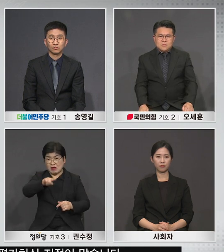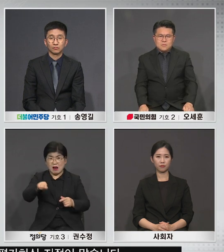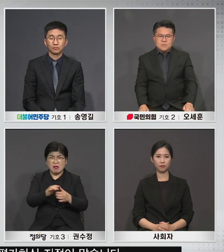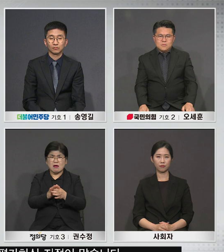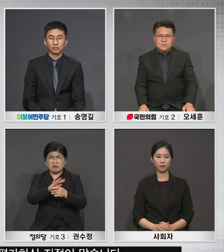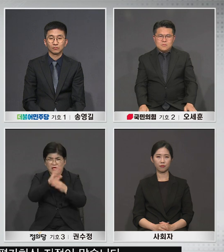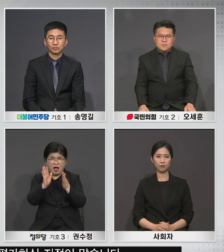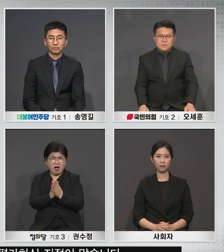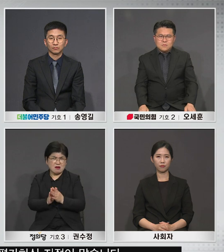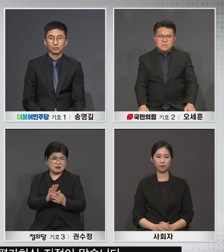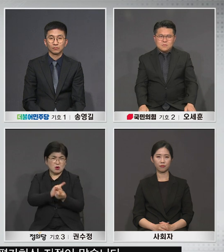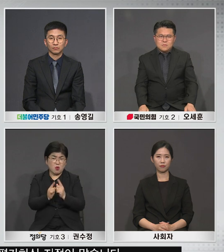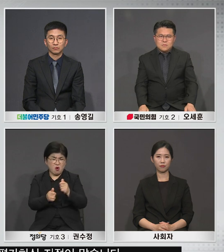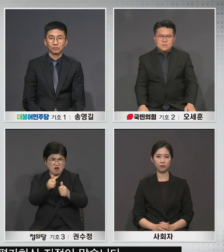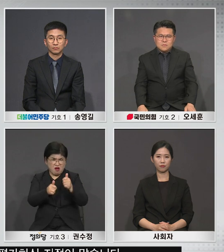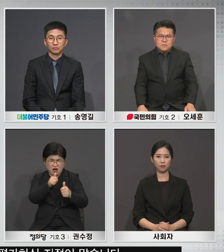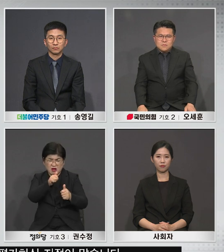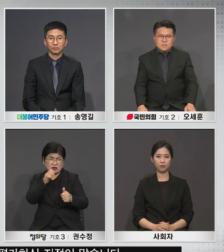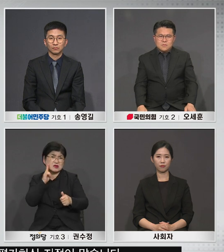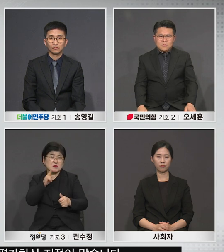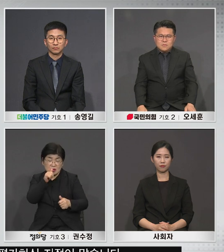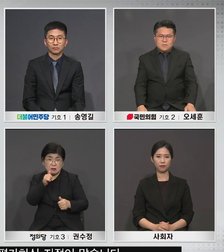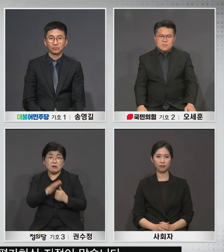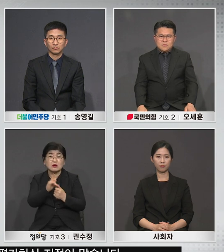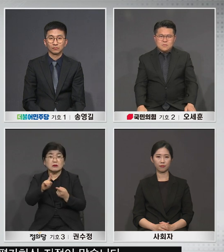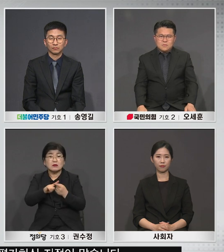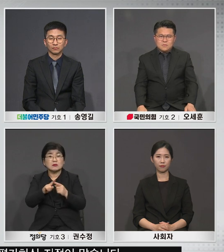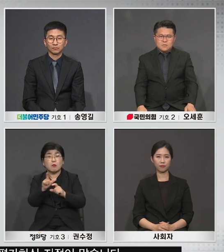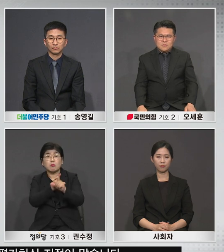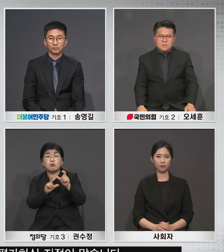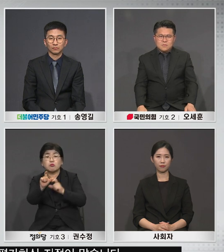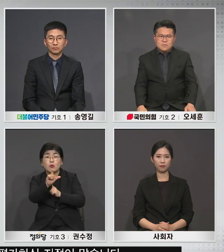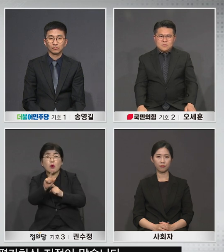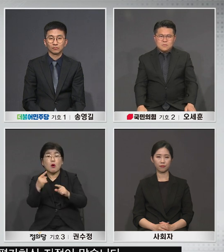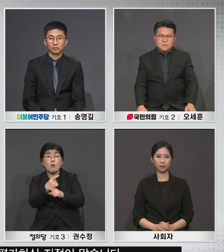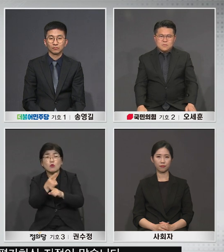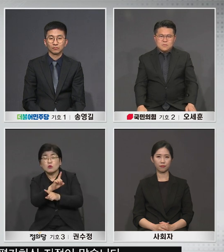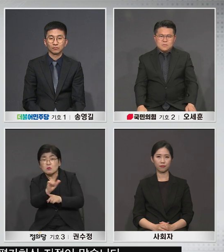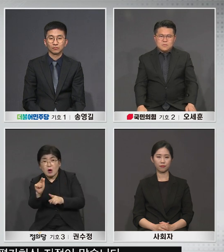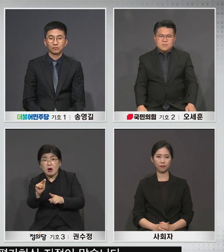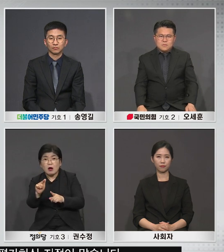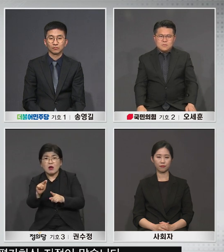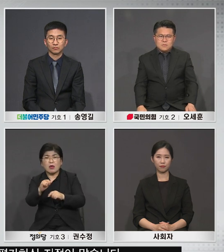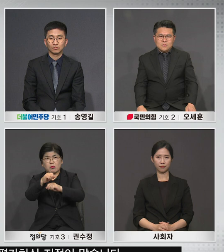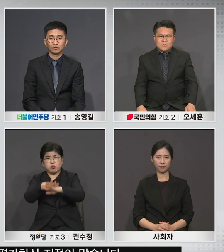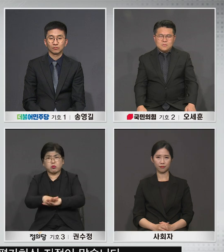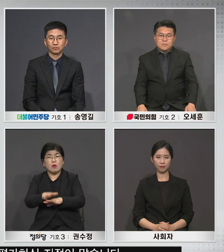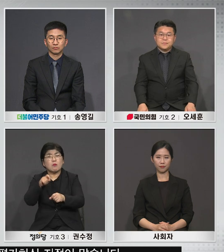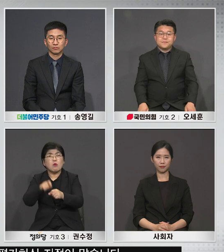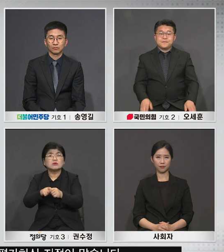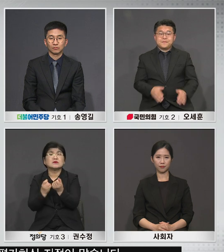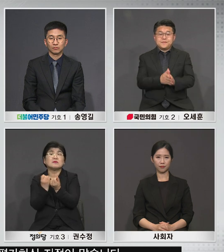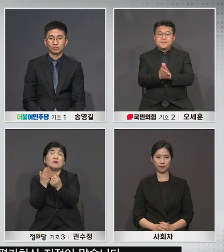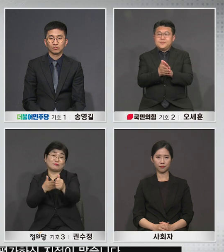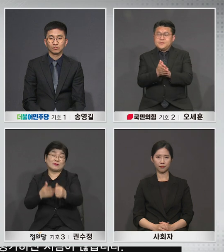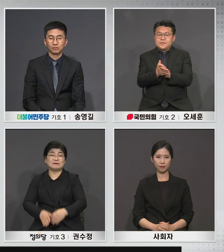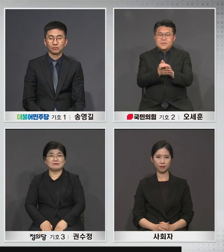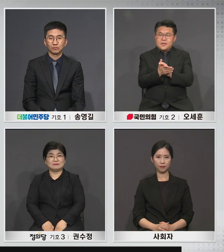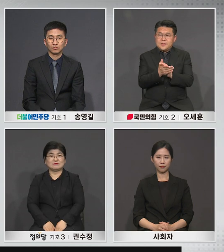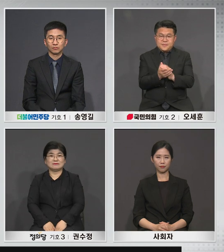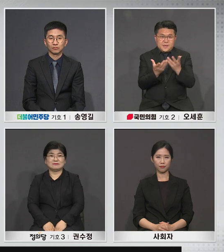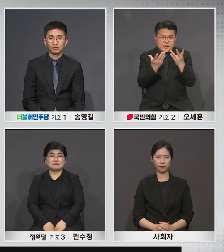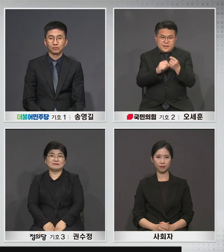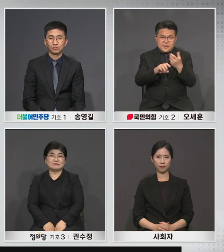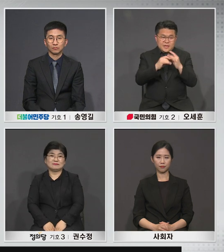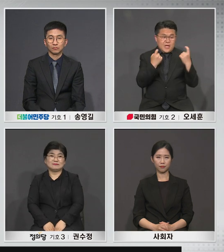어떻게 저희가 그것도 보완하고 아니면 그것을 우려에 대해서 뭐 부식시킬 수 있을지 말씀해 주시기 바랍니다. 우리가 외국에 여행을 가면